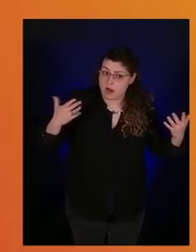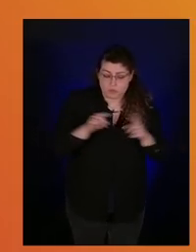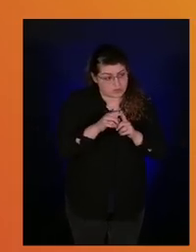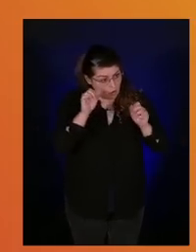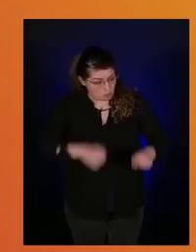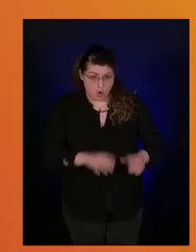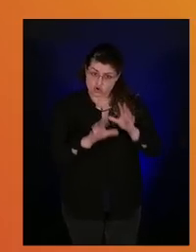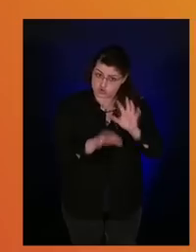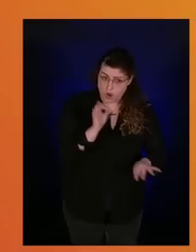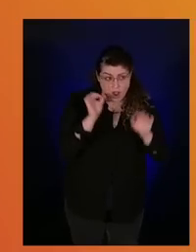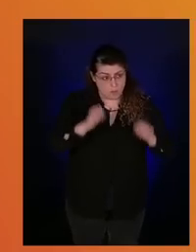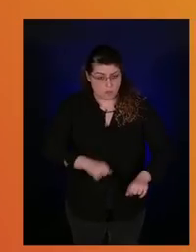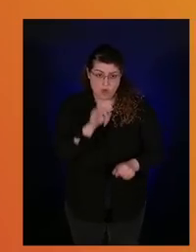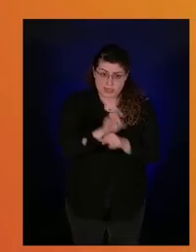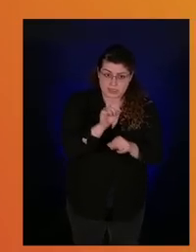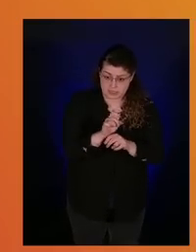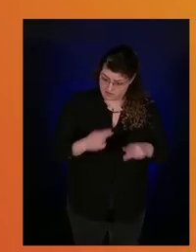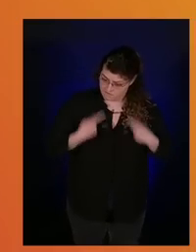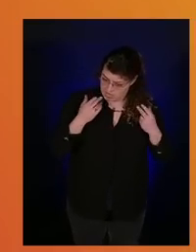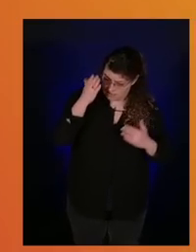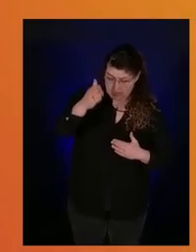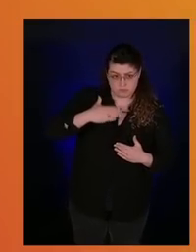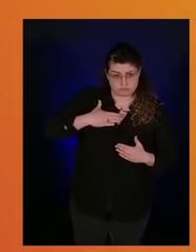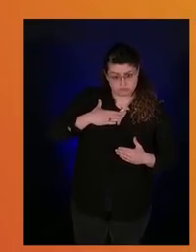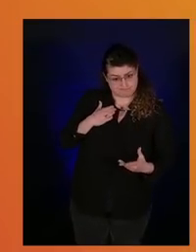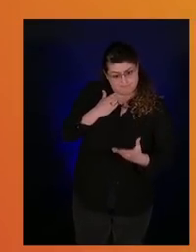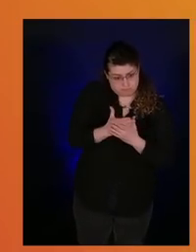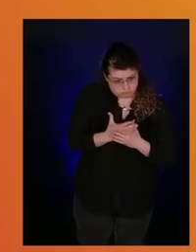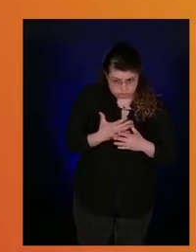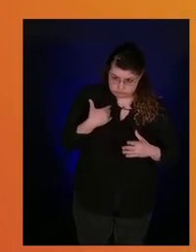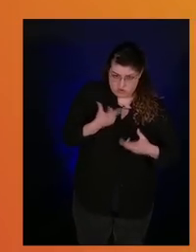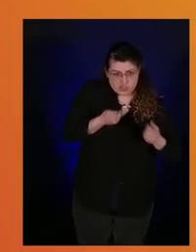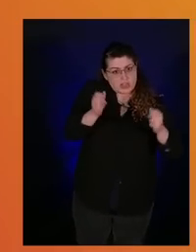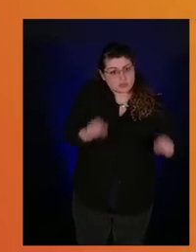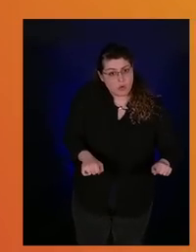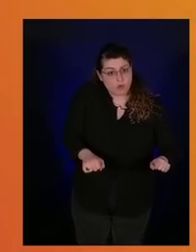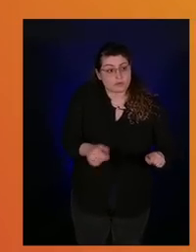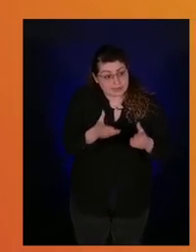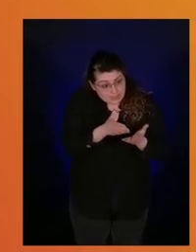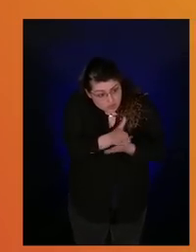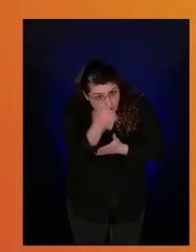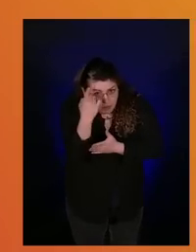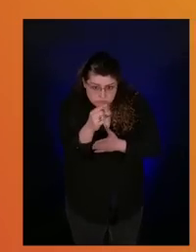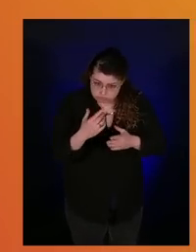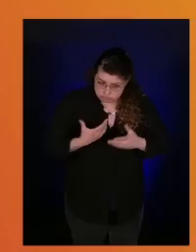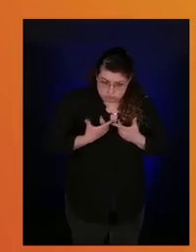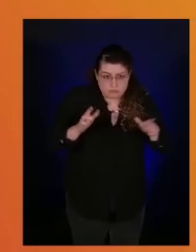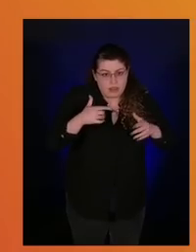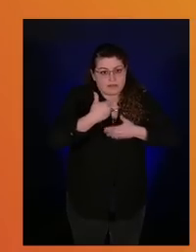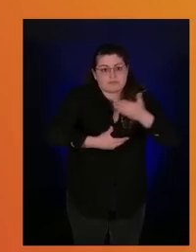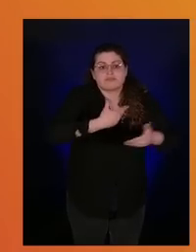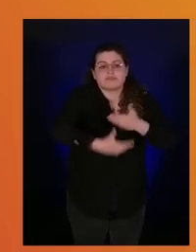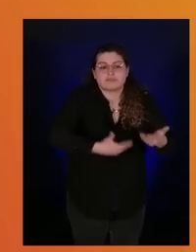à intervenir sur sa vie et son avenir, c'est le chemin de l'émancipation. Et c'est à part entière une